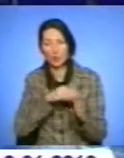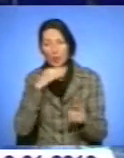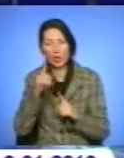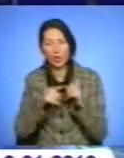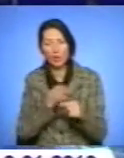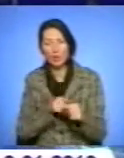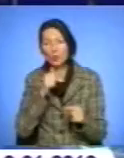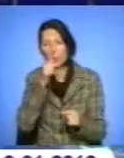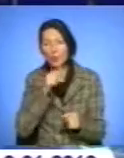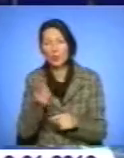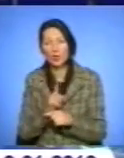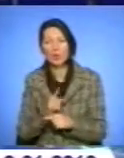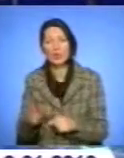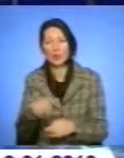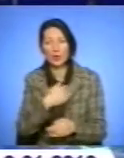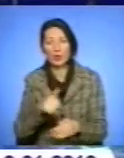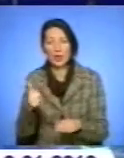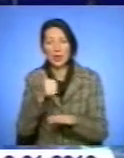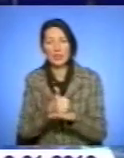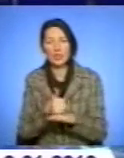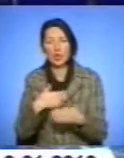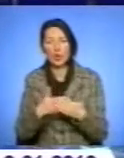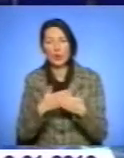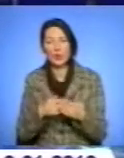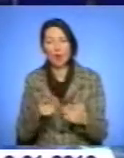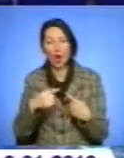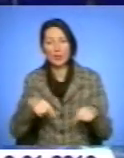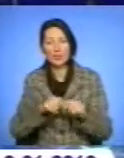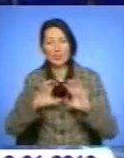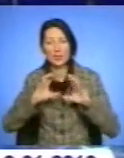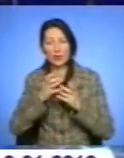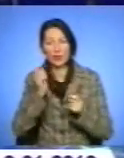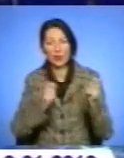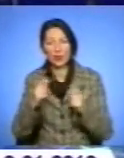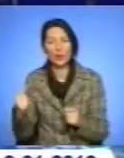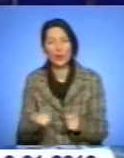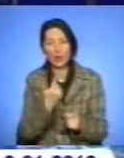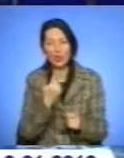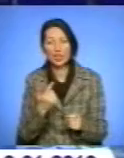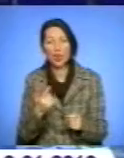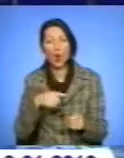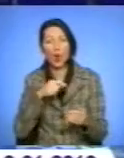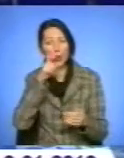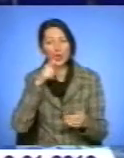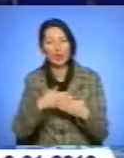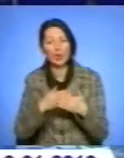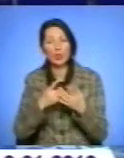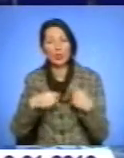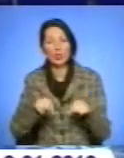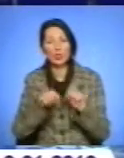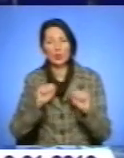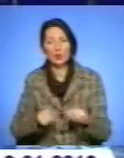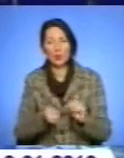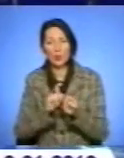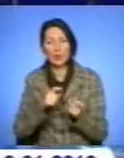році у Тернополі зберуться лідери громадських організацій на світовий форум. А ще вперше українські громадські організації зможуть поборотися за